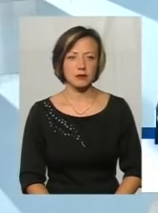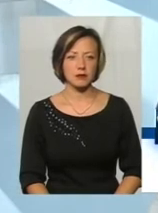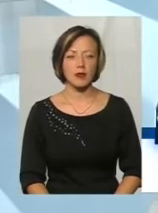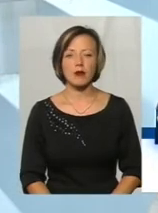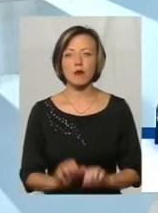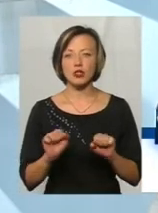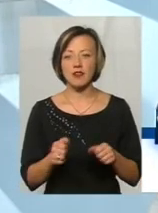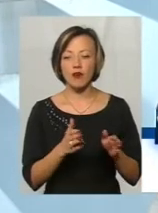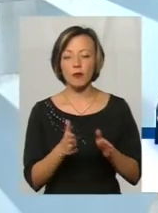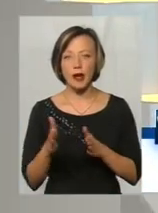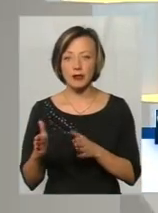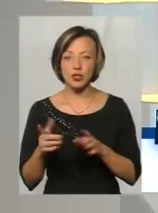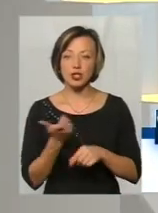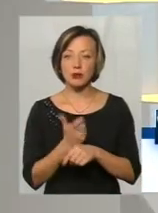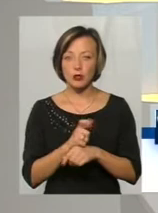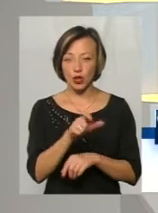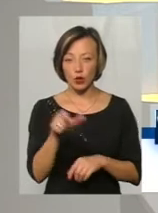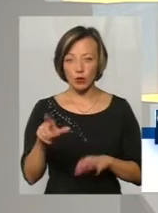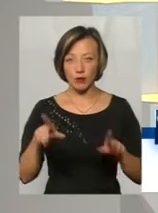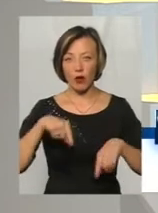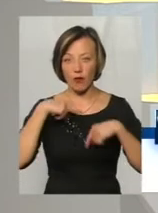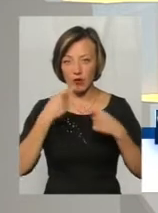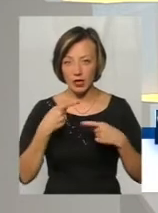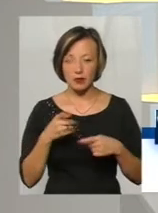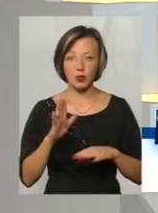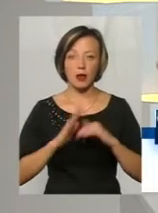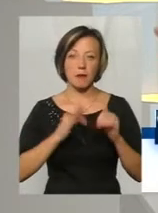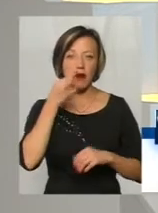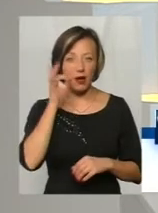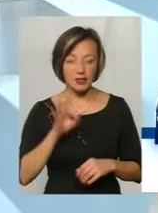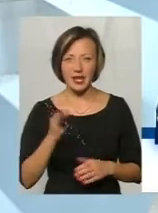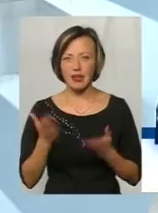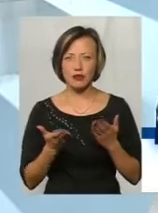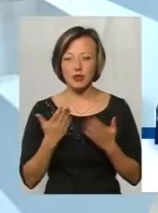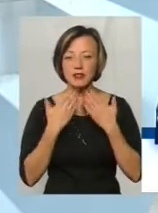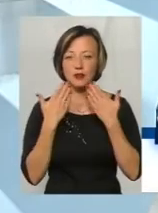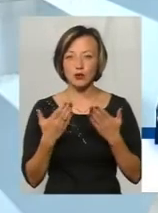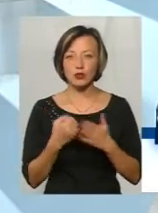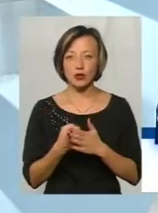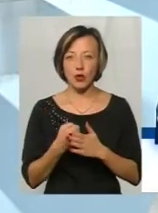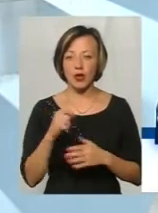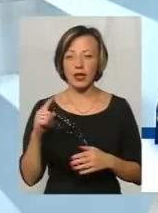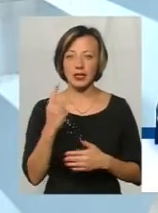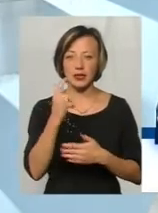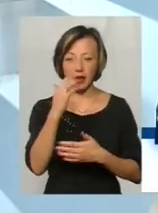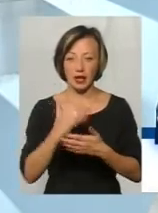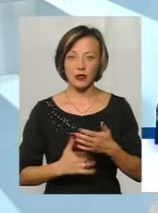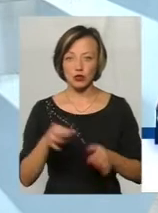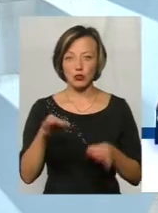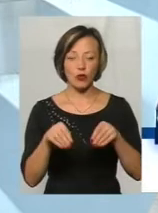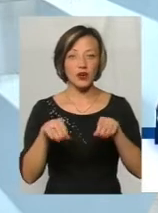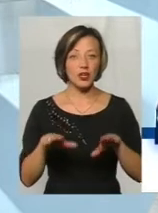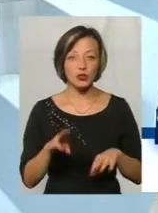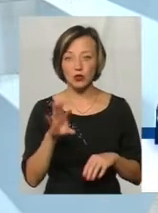виробиться. Тобто, чим більше люди будуть про це говорити, так, буде практика. Розумієте, якщо звернутися до єдиного реєстру судових рішень,